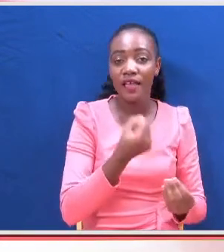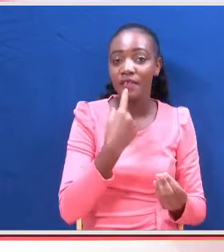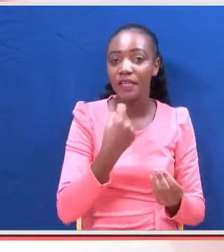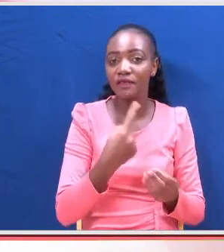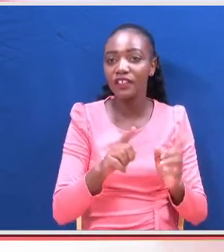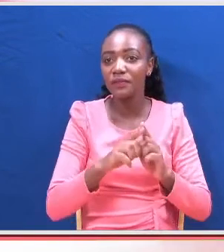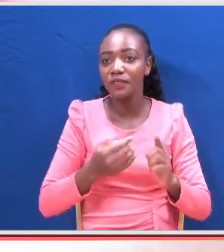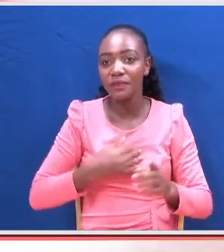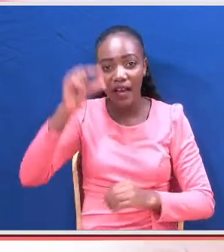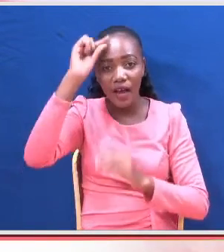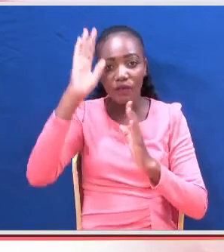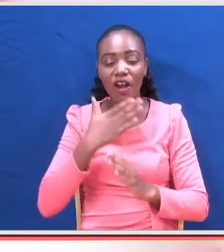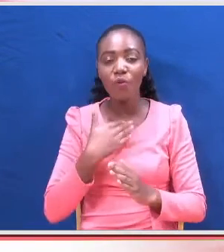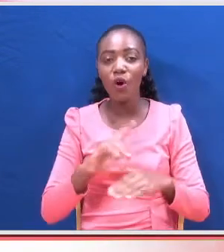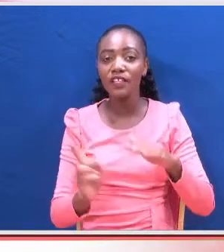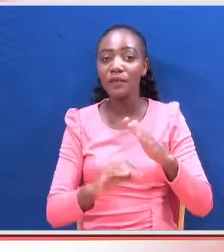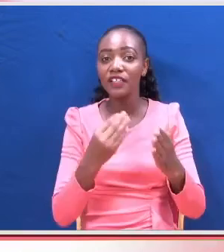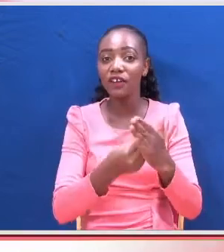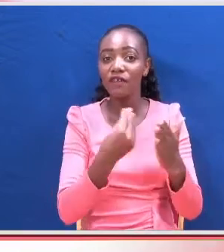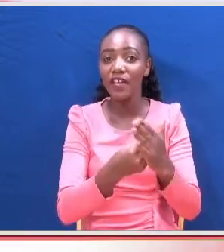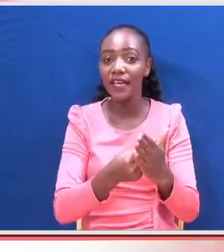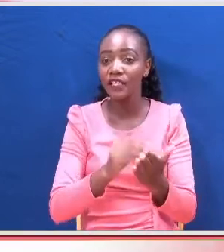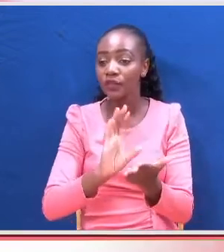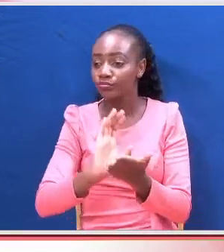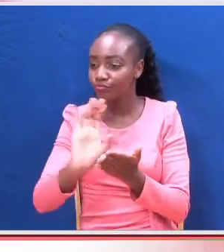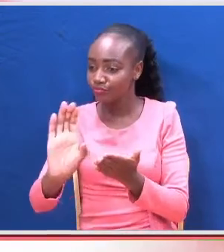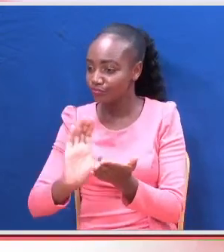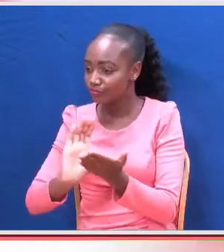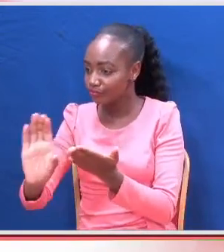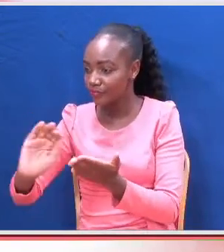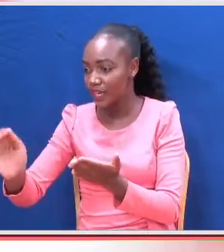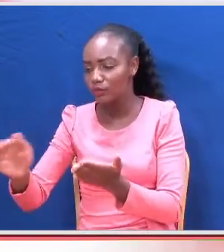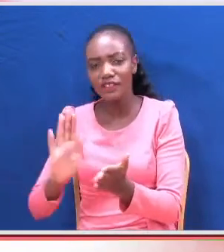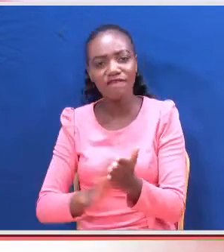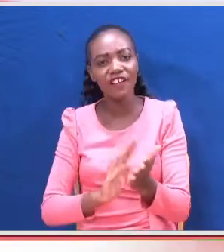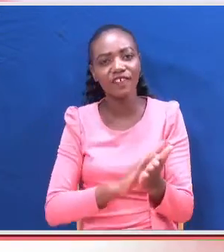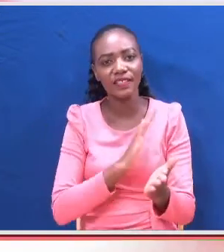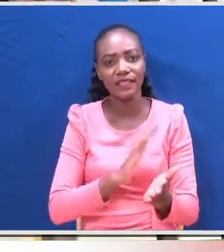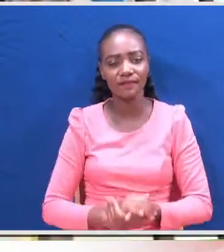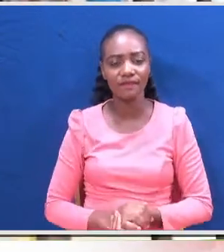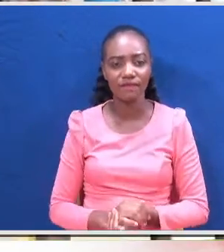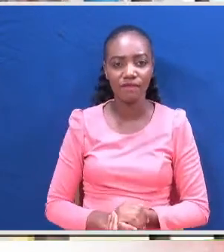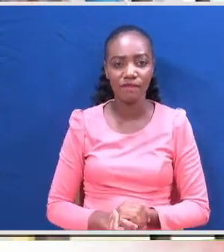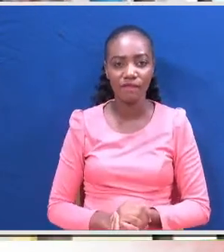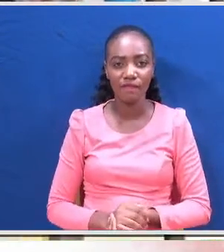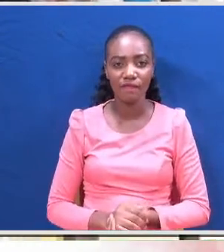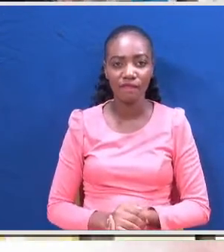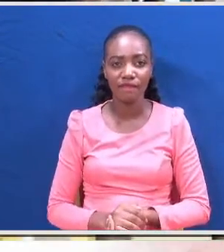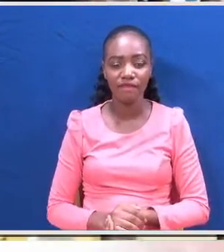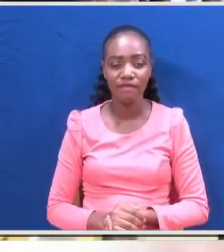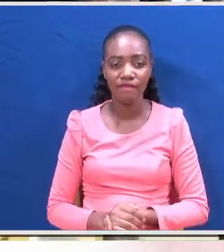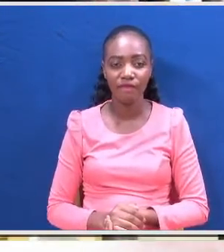pia likitaka wizara ya fedha kusambaza fedha za kaunti haraka iwezekanavyo.